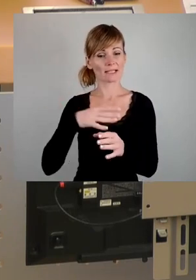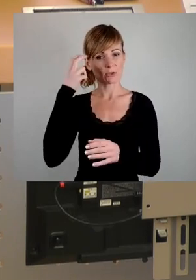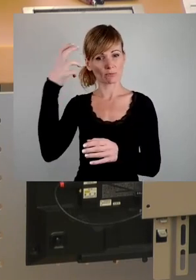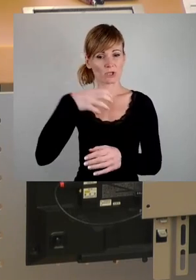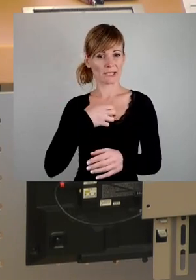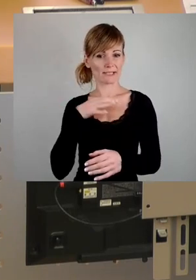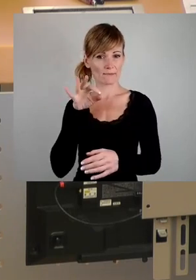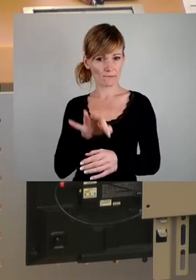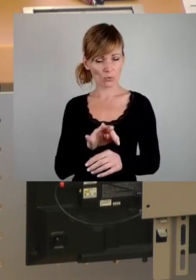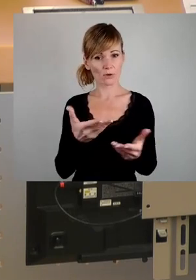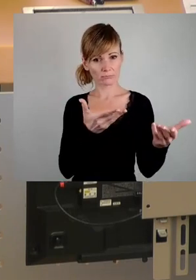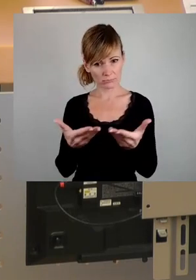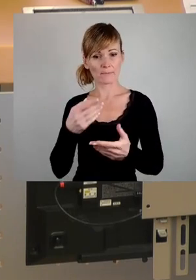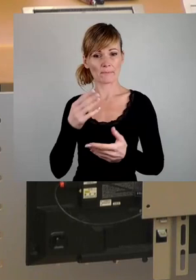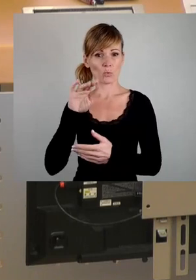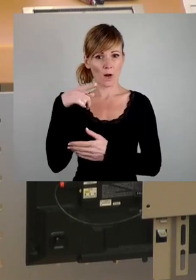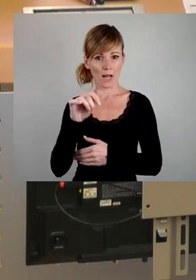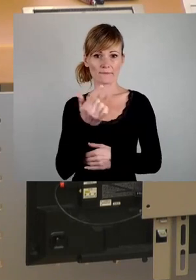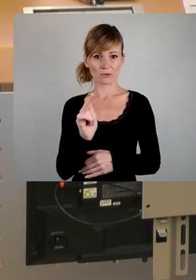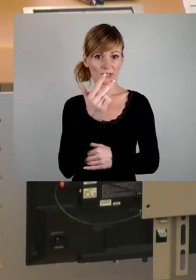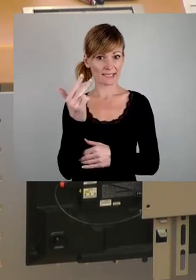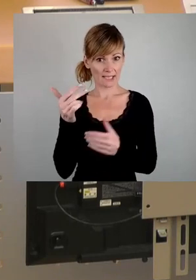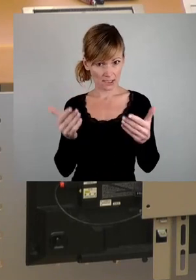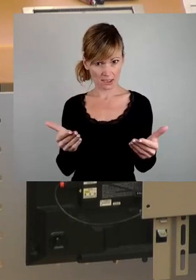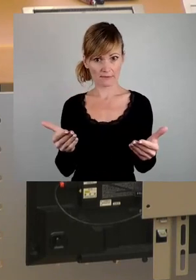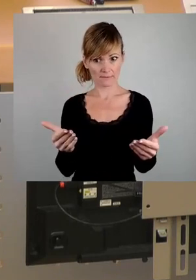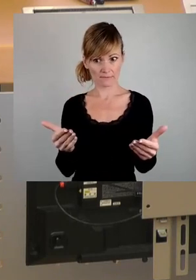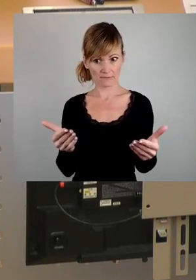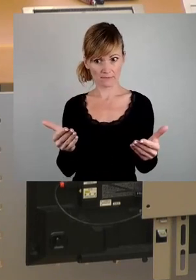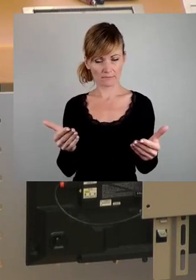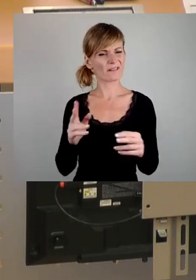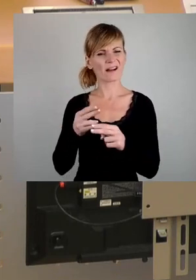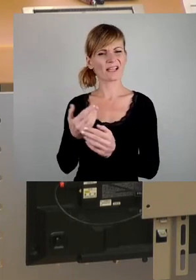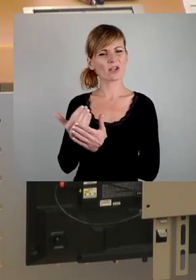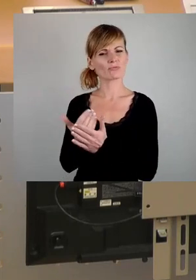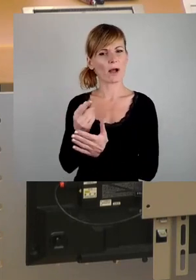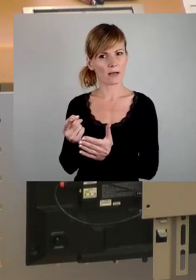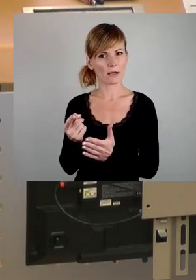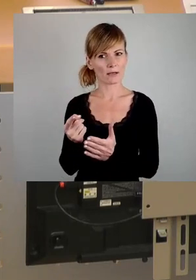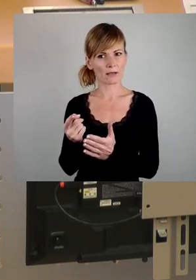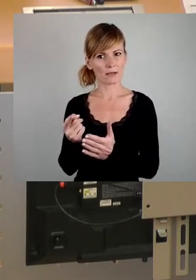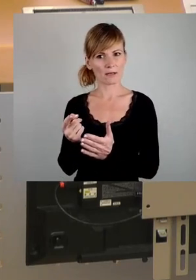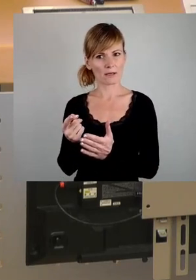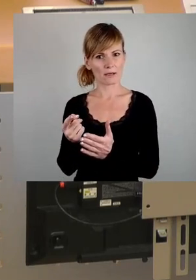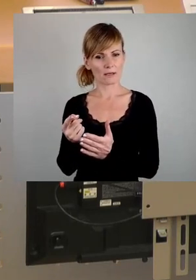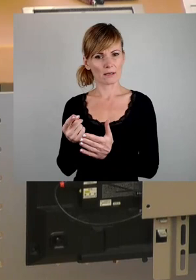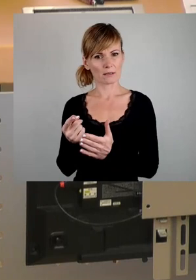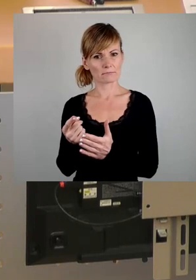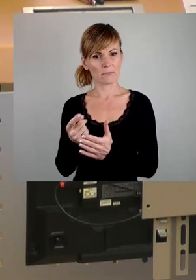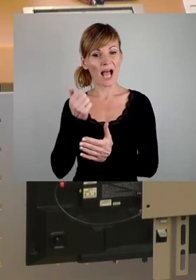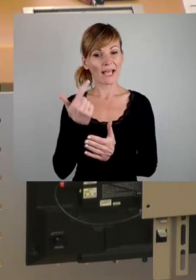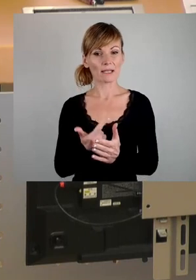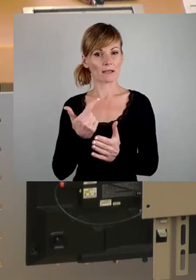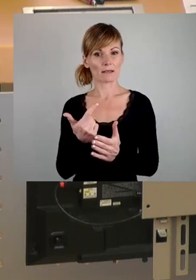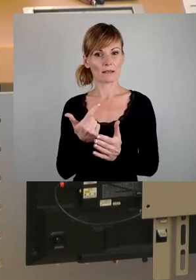der Bundesgartenschau 2033. Den Rest spare ich. Und wenn ich hier einige Beiträge höre,